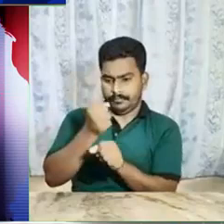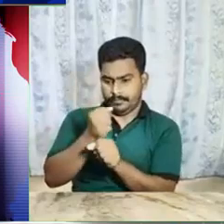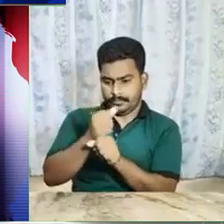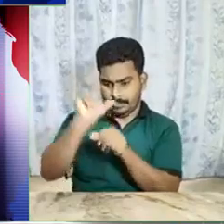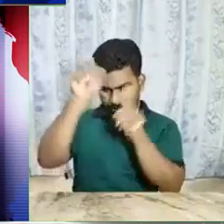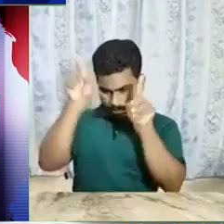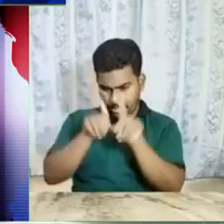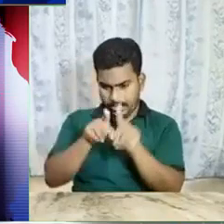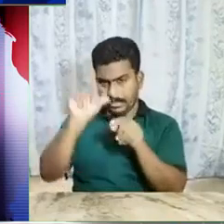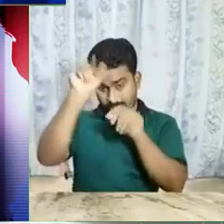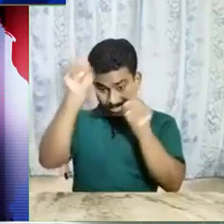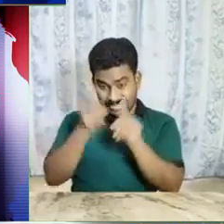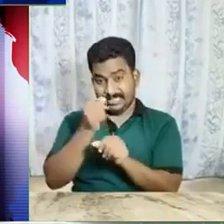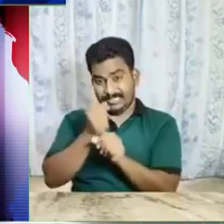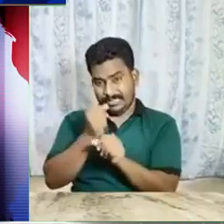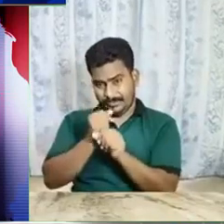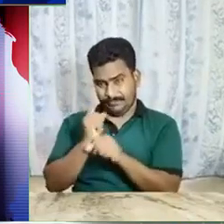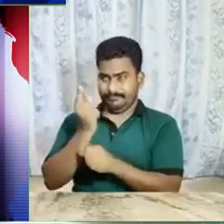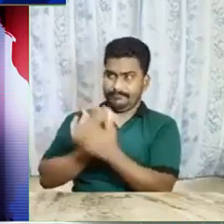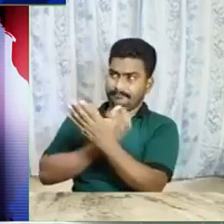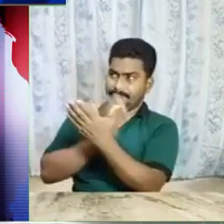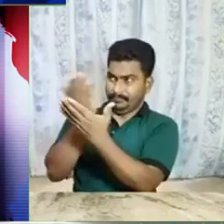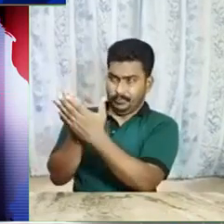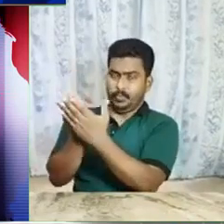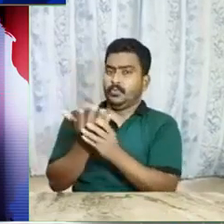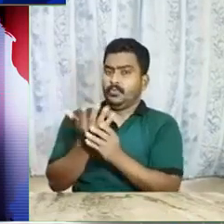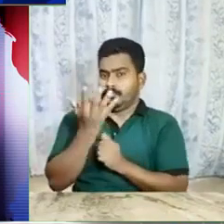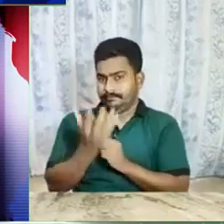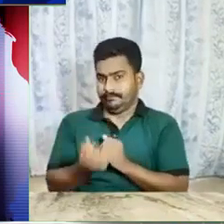ഇത് രാജ്യത്താകെ വരുന്ന